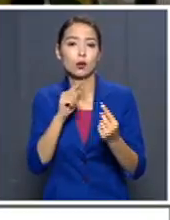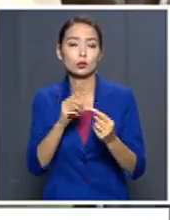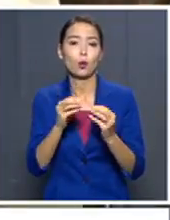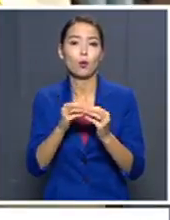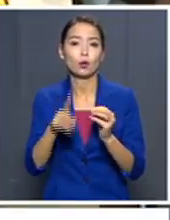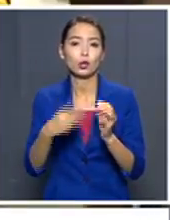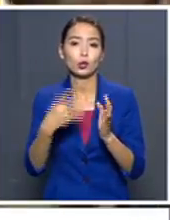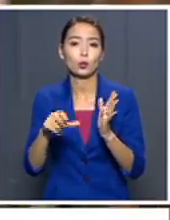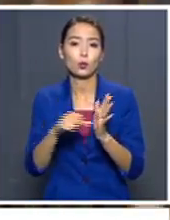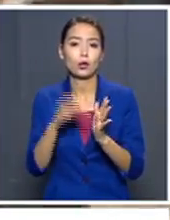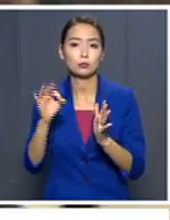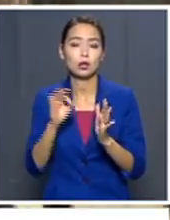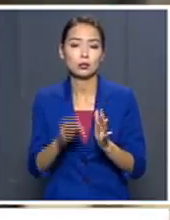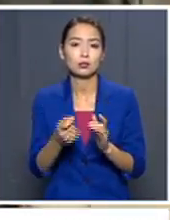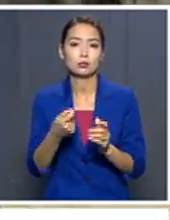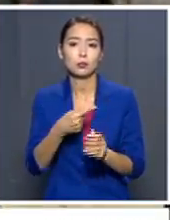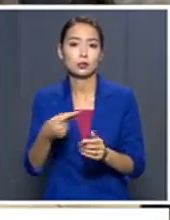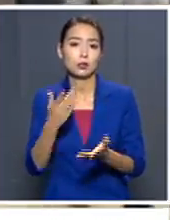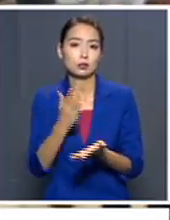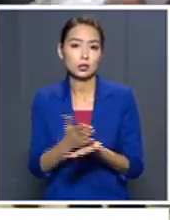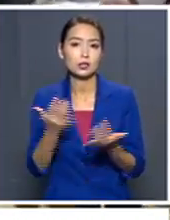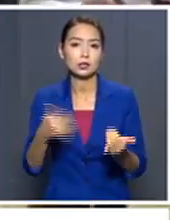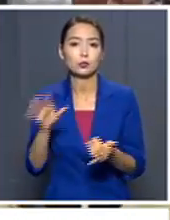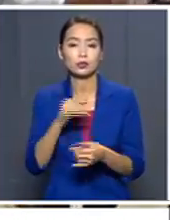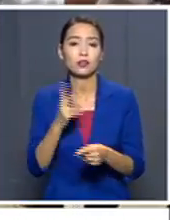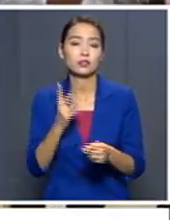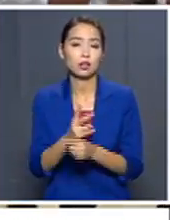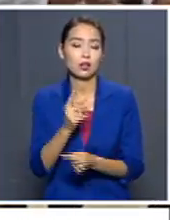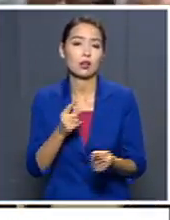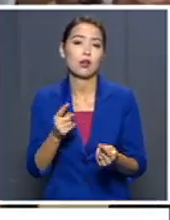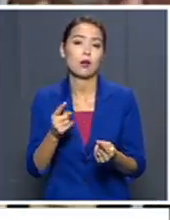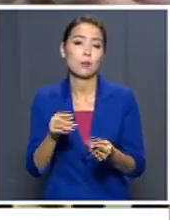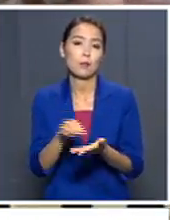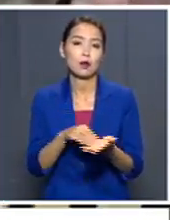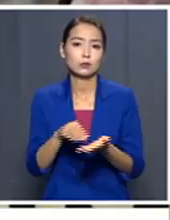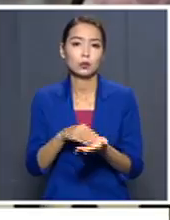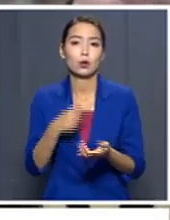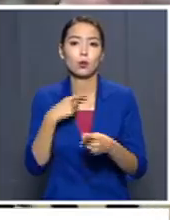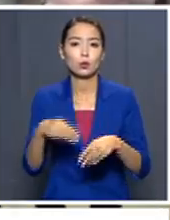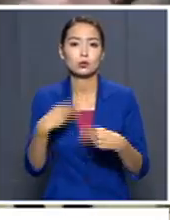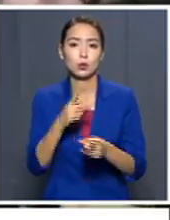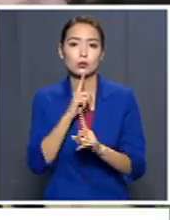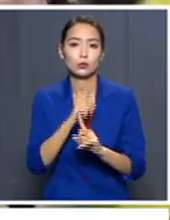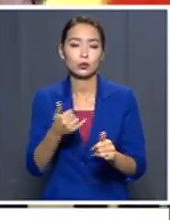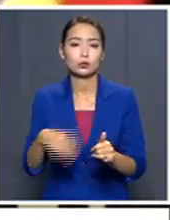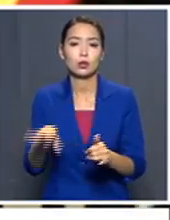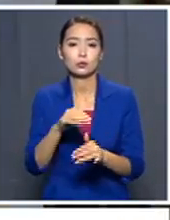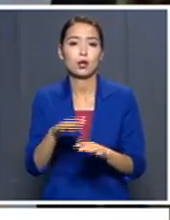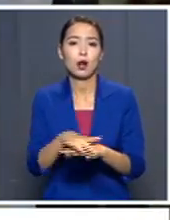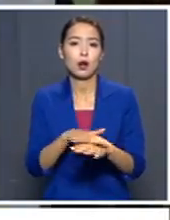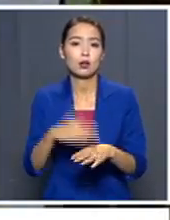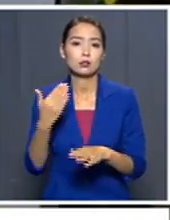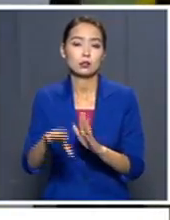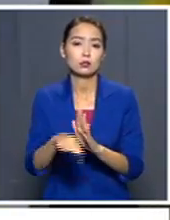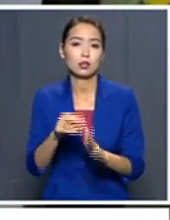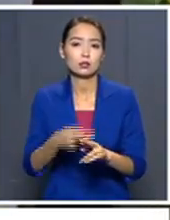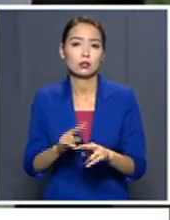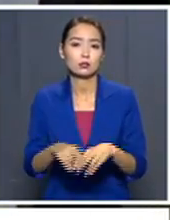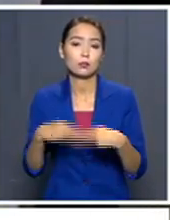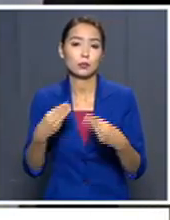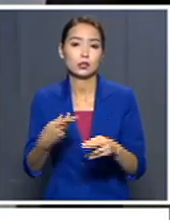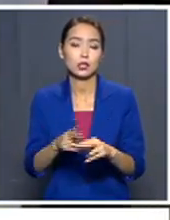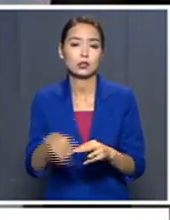10.56% артық. Сондықтан сайлаудың екінші айналымы болмайды. Оппозиция мен халықтың ашуын тудырғанда осы. Олар дауыс беру